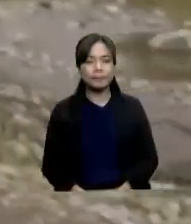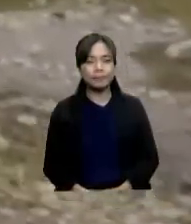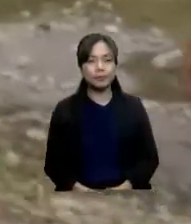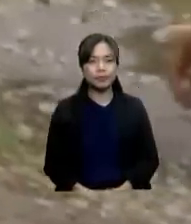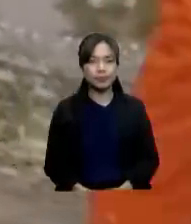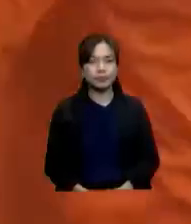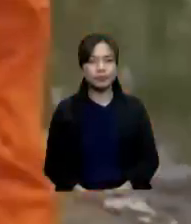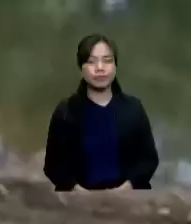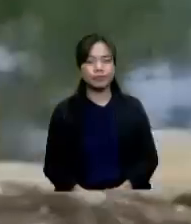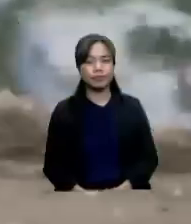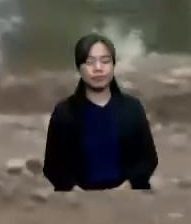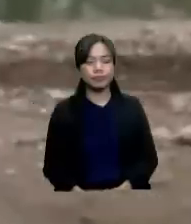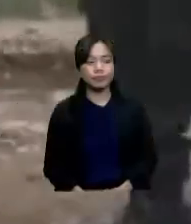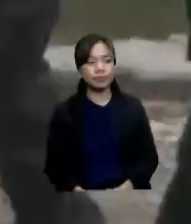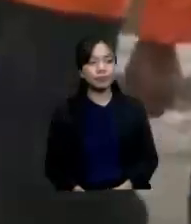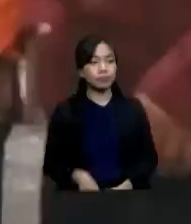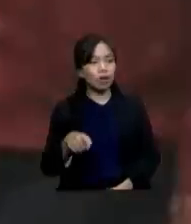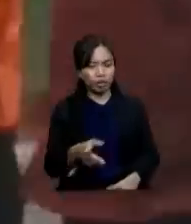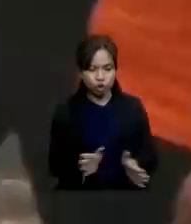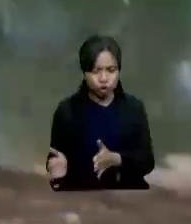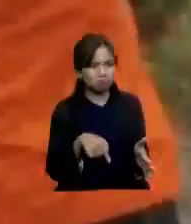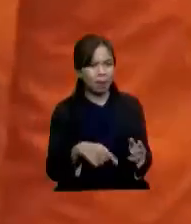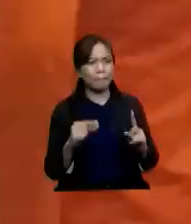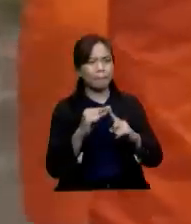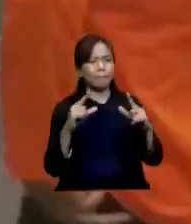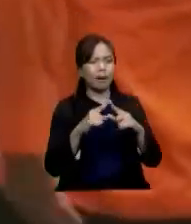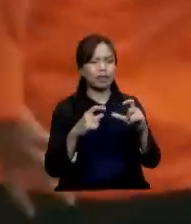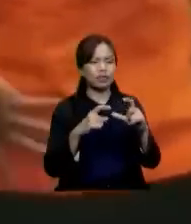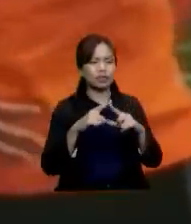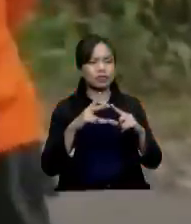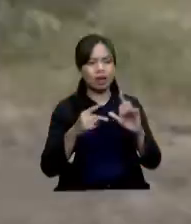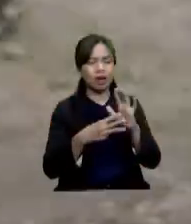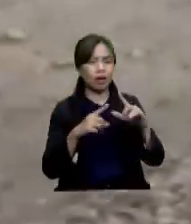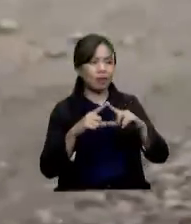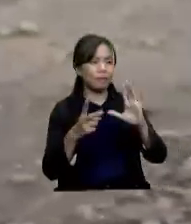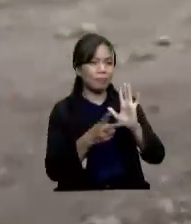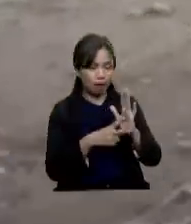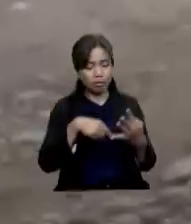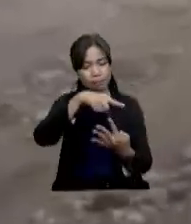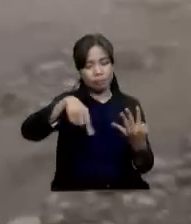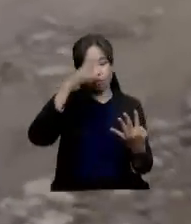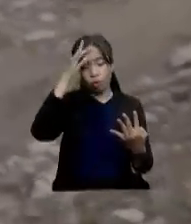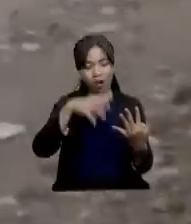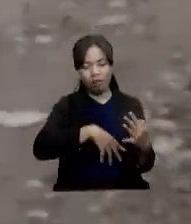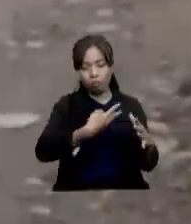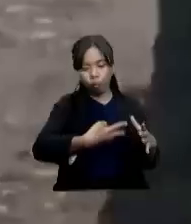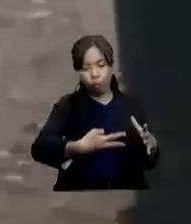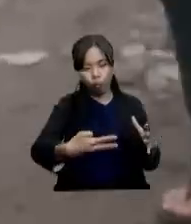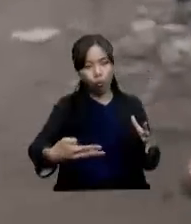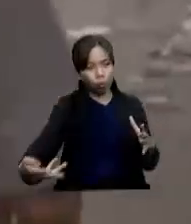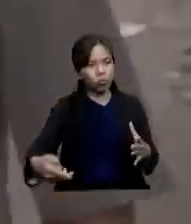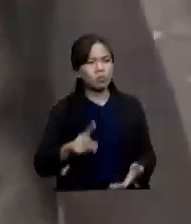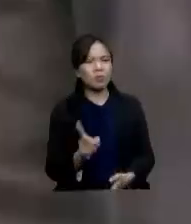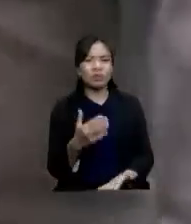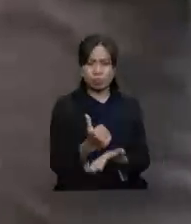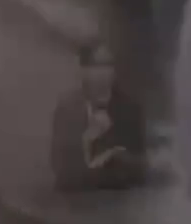Inilah sungai Lubuk Gempong Tempurung Kecamatan Kanali Kabupaten Pasaman Barat yang 4 orang satu keluarga saat mandi libur lebaran. Kejadian